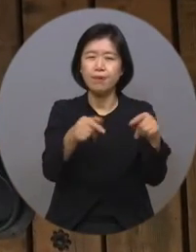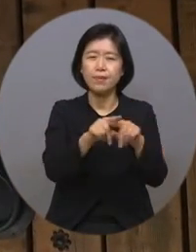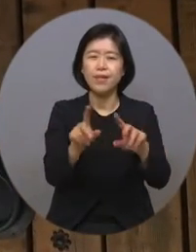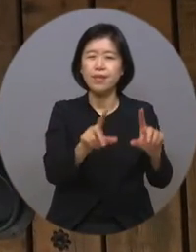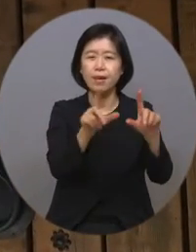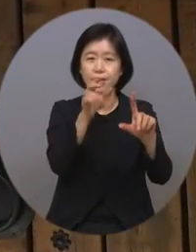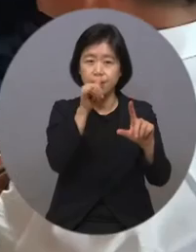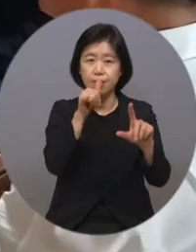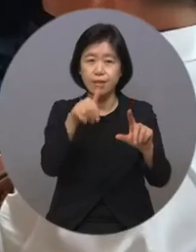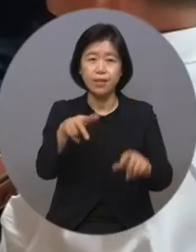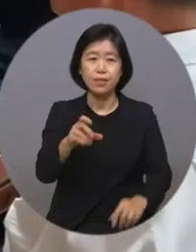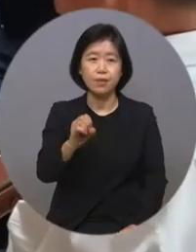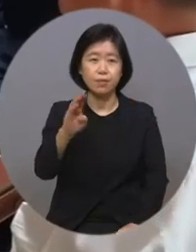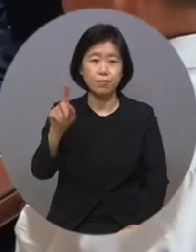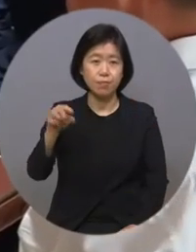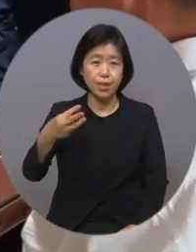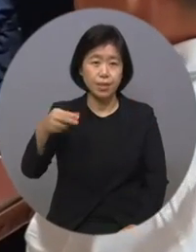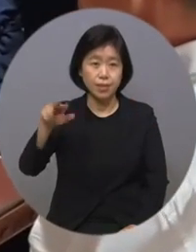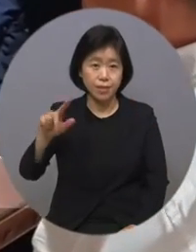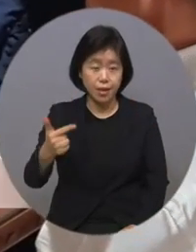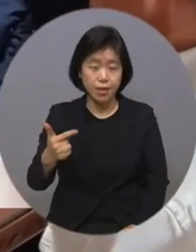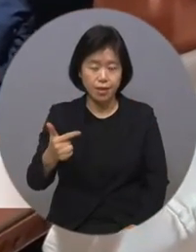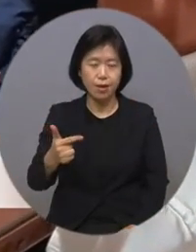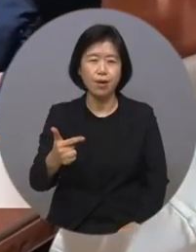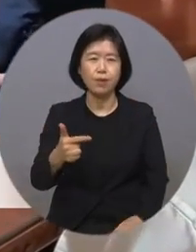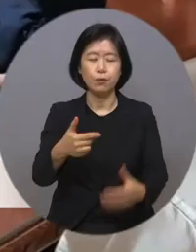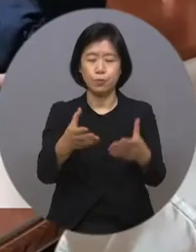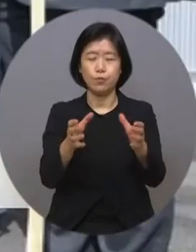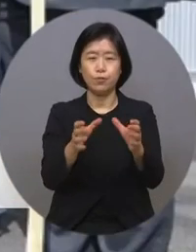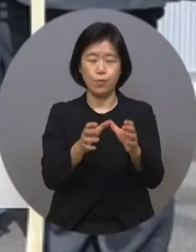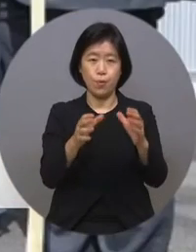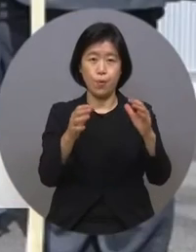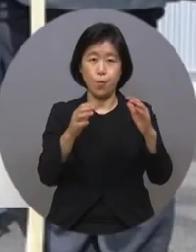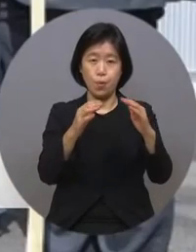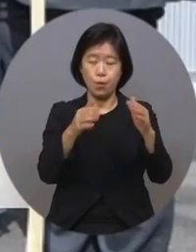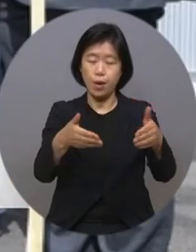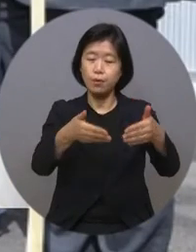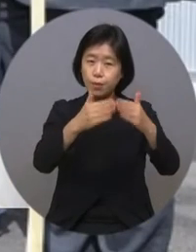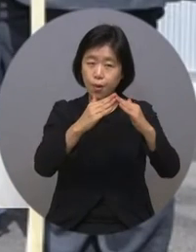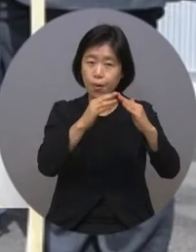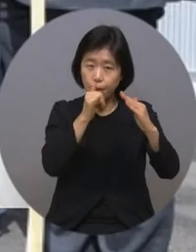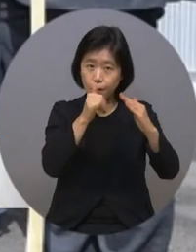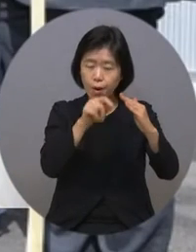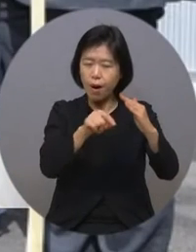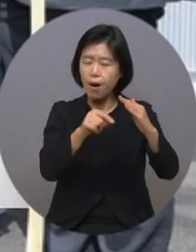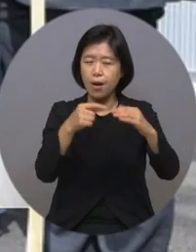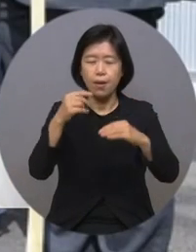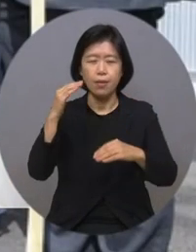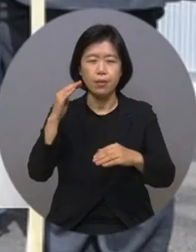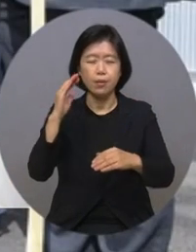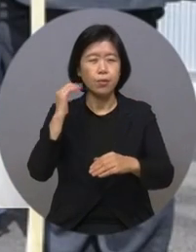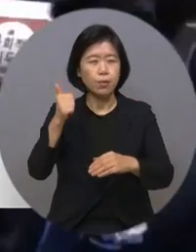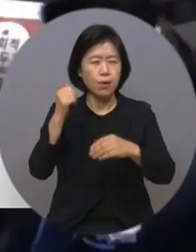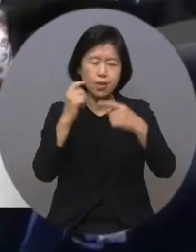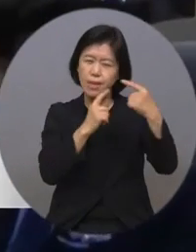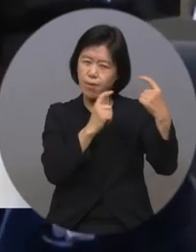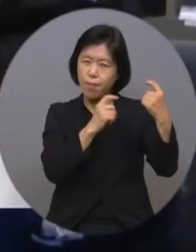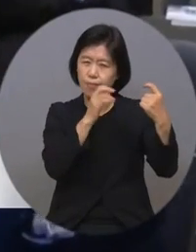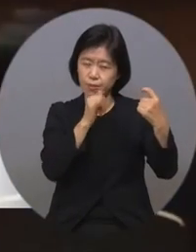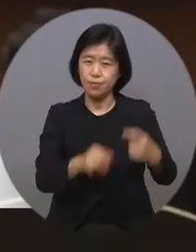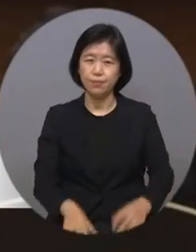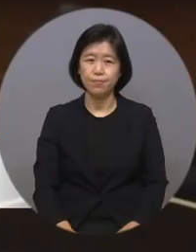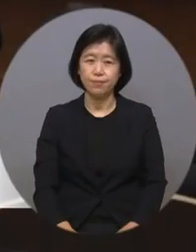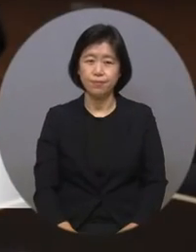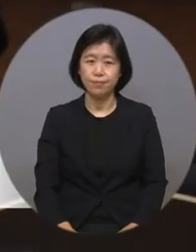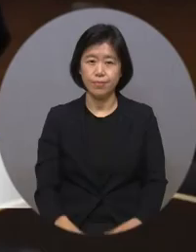고양시 정발산동에 김대중 대통령 사적 인형관을 조성해 시민과 역사의 품에 다시 안겨주던 날 많은